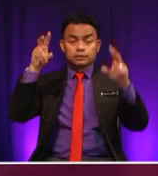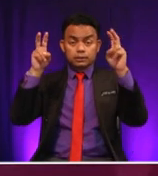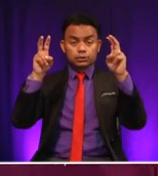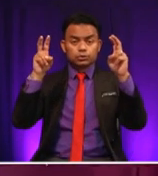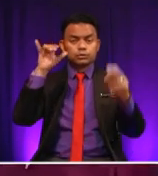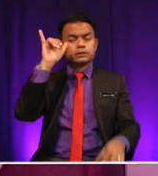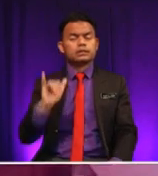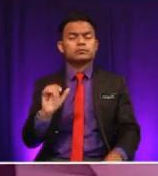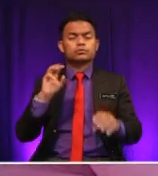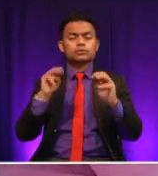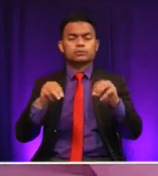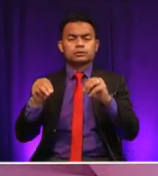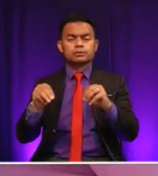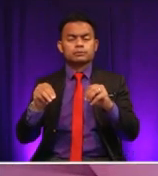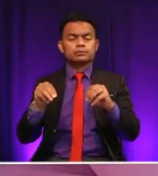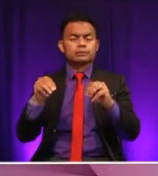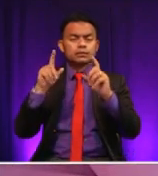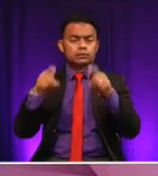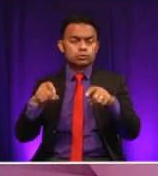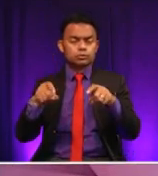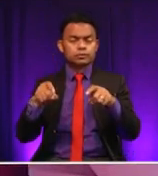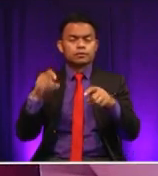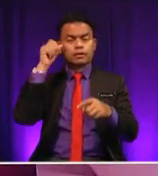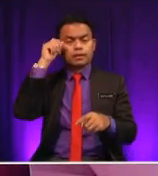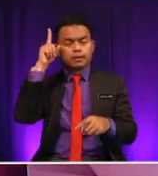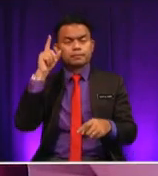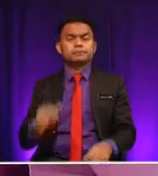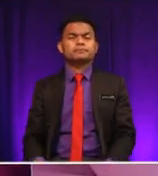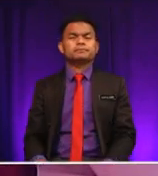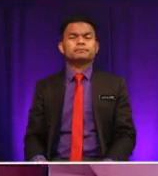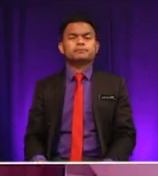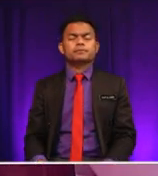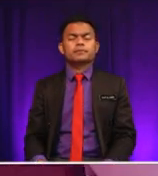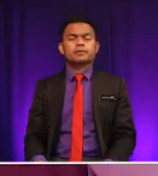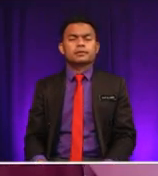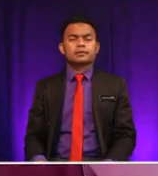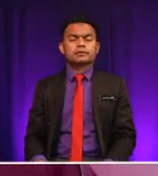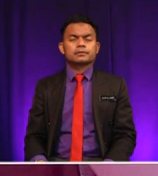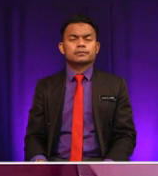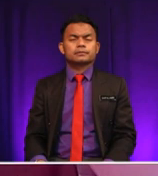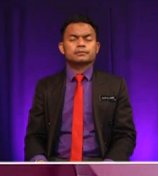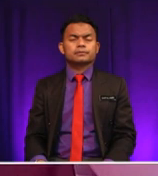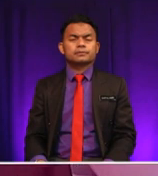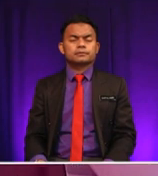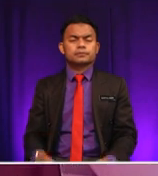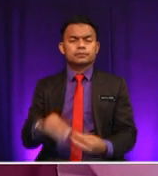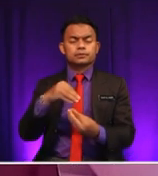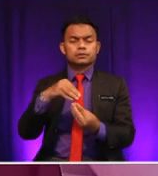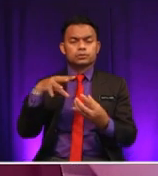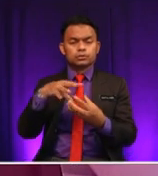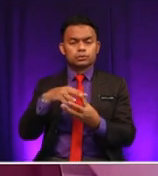gurindam tersebut Oke 2 baris serangkap tetapi jumlah rangkapnya adalah bebas dia boleh terdiri dari pada